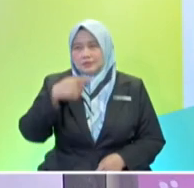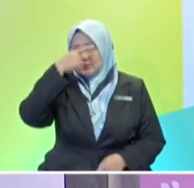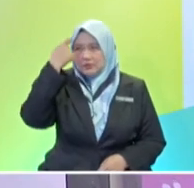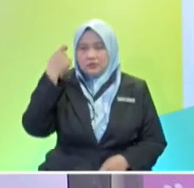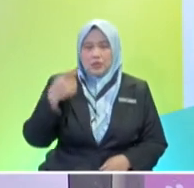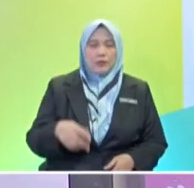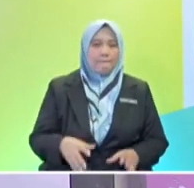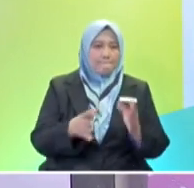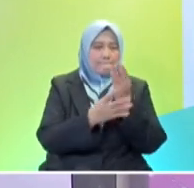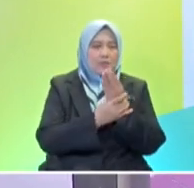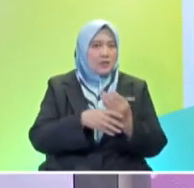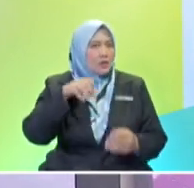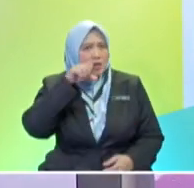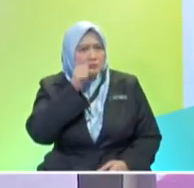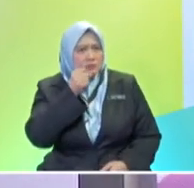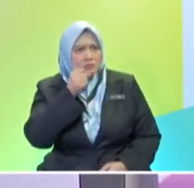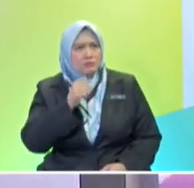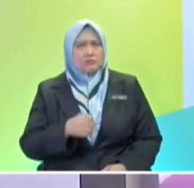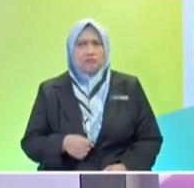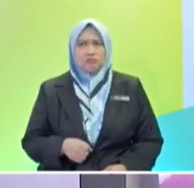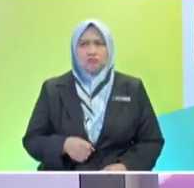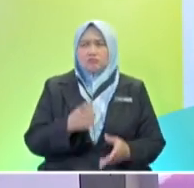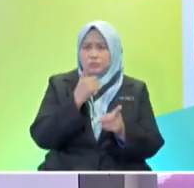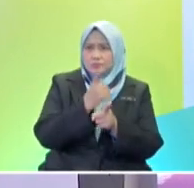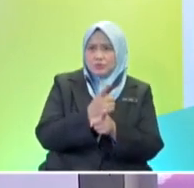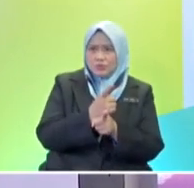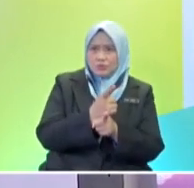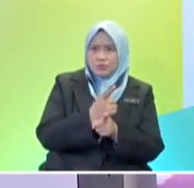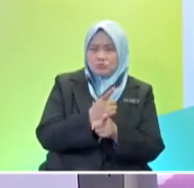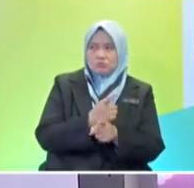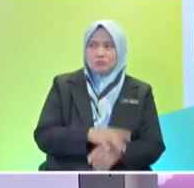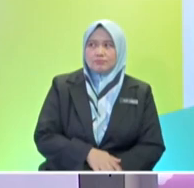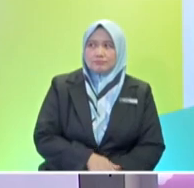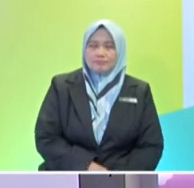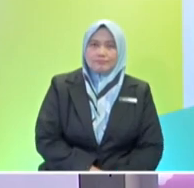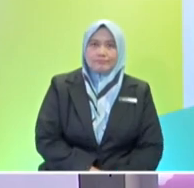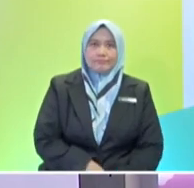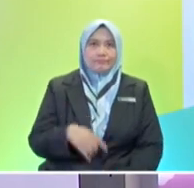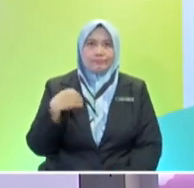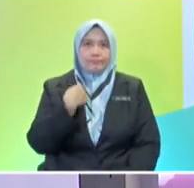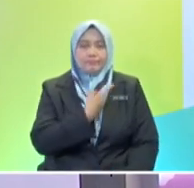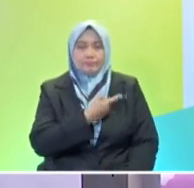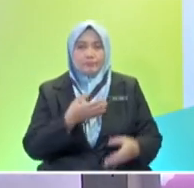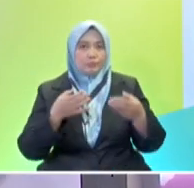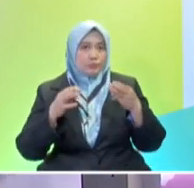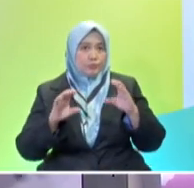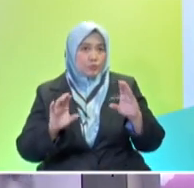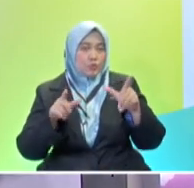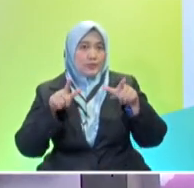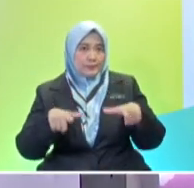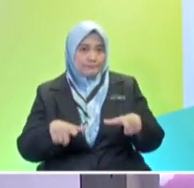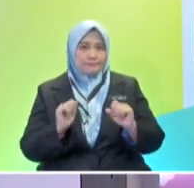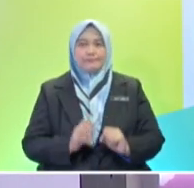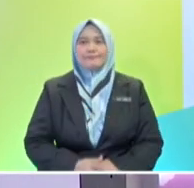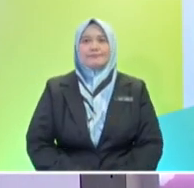kita tengok. Betul ke ni arnab? Ha, ini bahagian mata dia. Wah, dan di